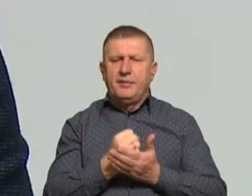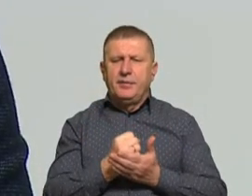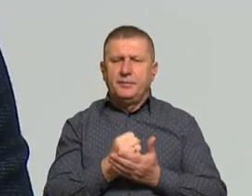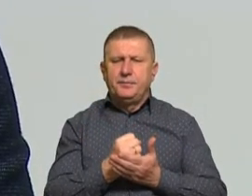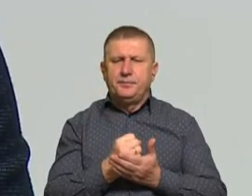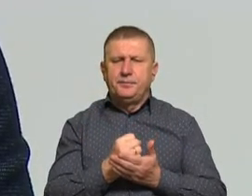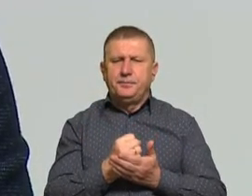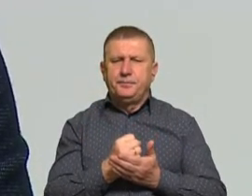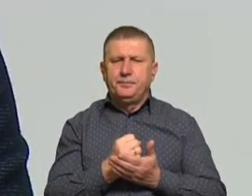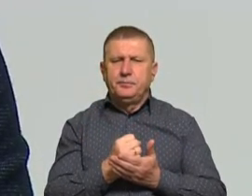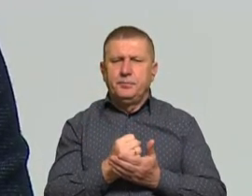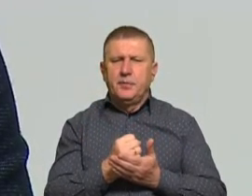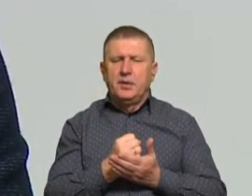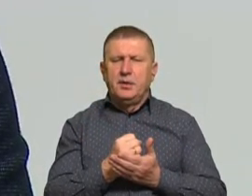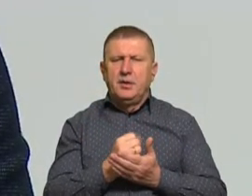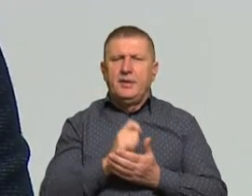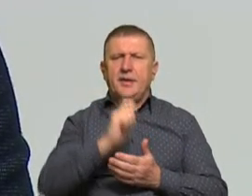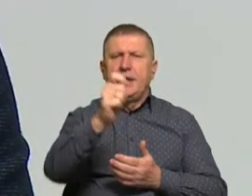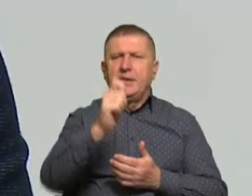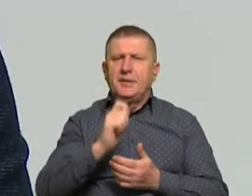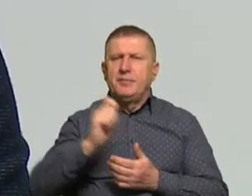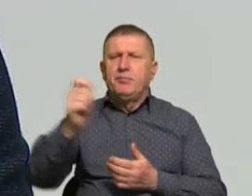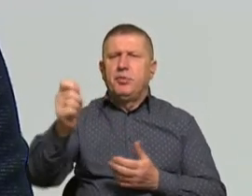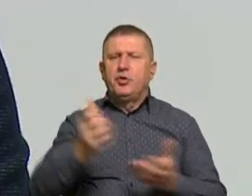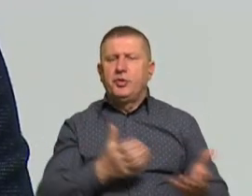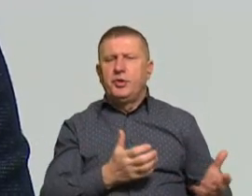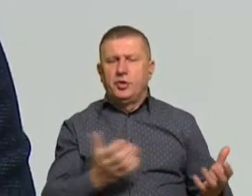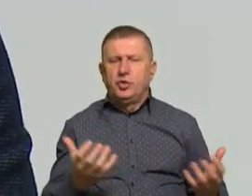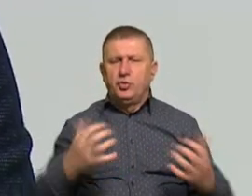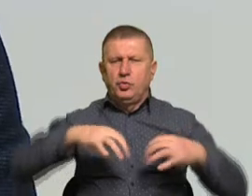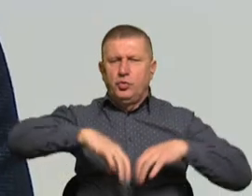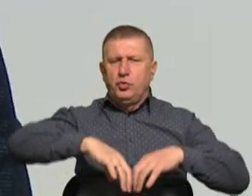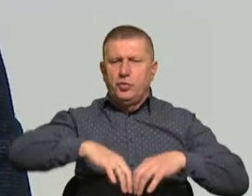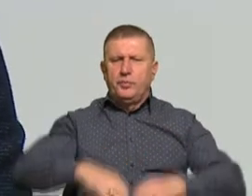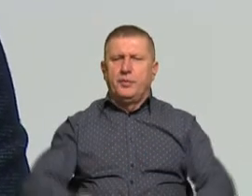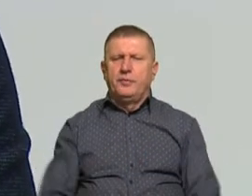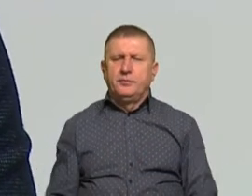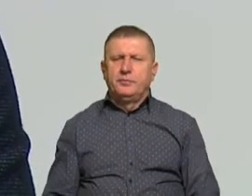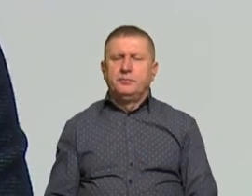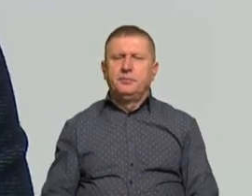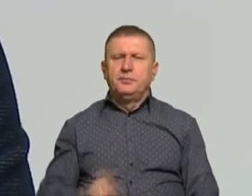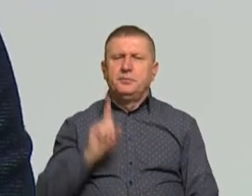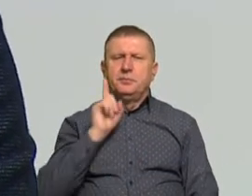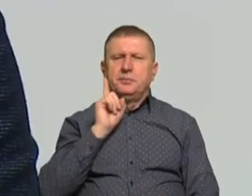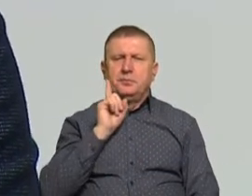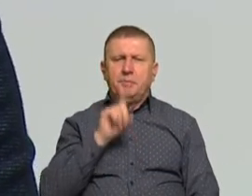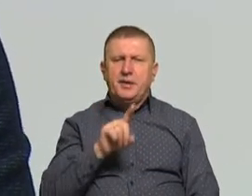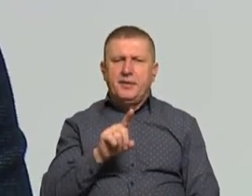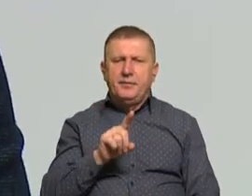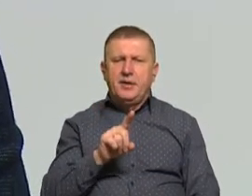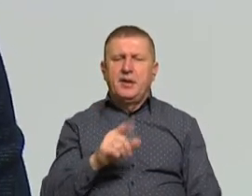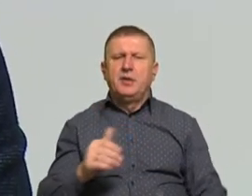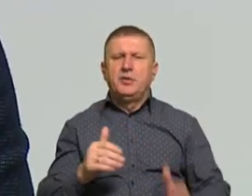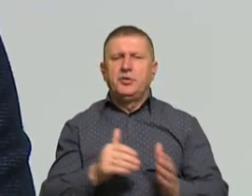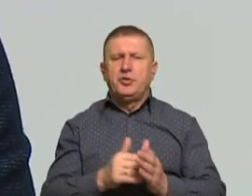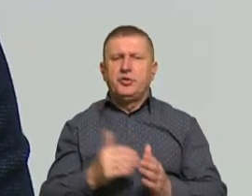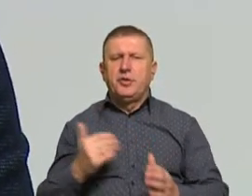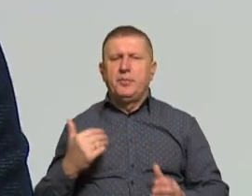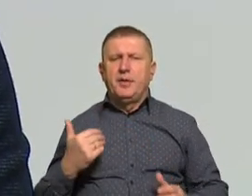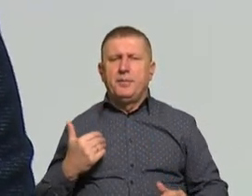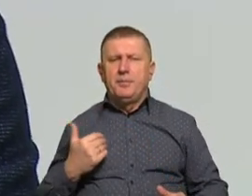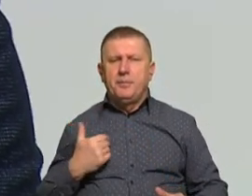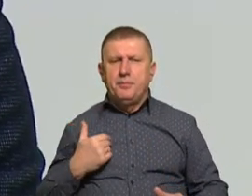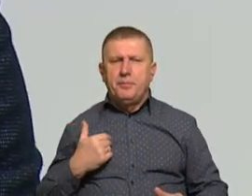Mianowicie kwestia publicznego transportu zbiorowego. Tutaj rzeczywiście należałoby ten